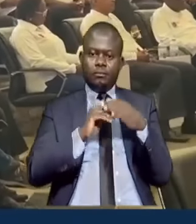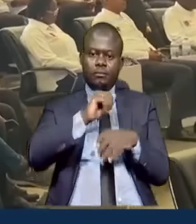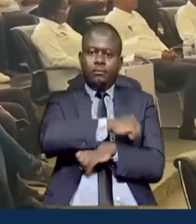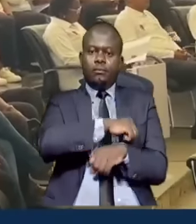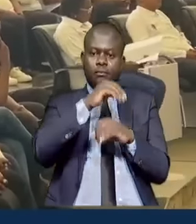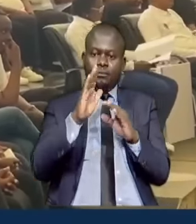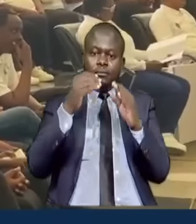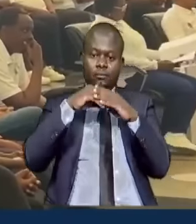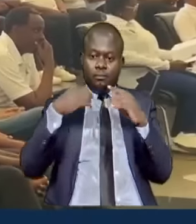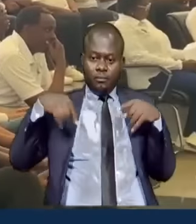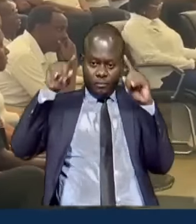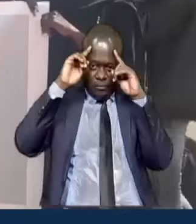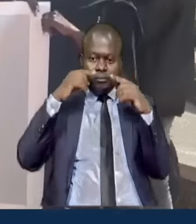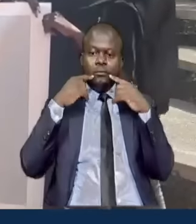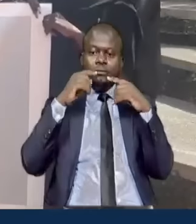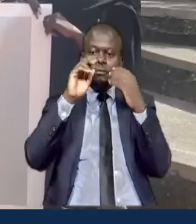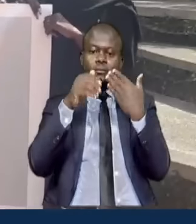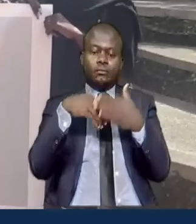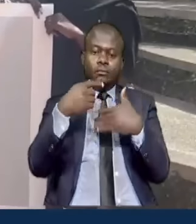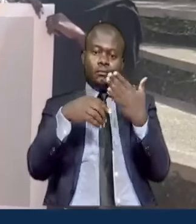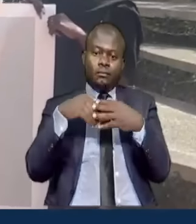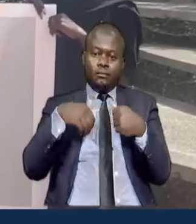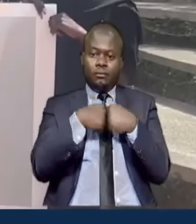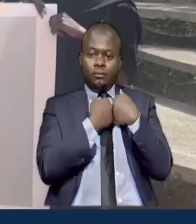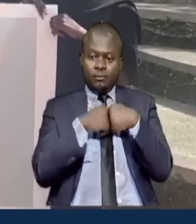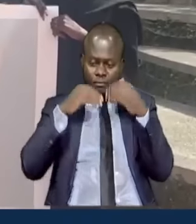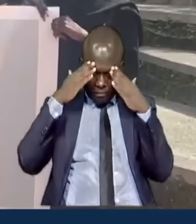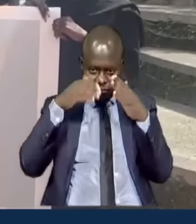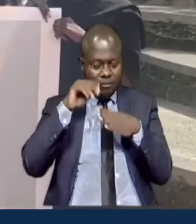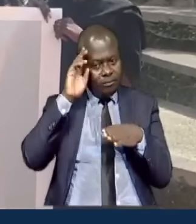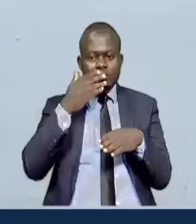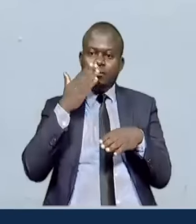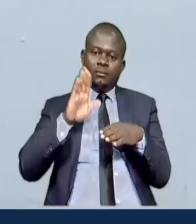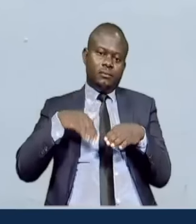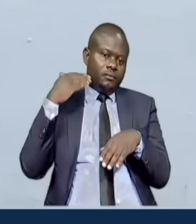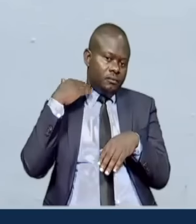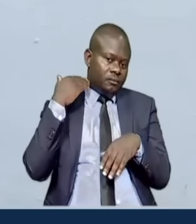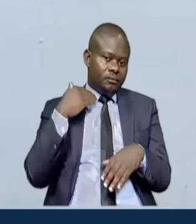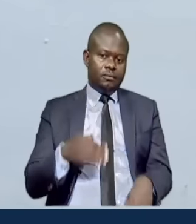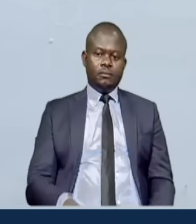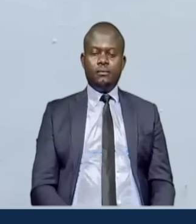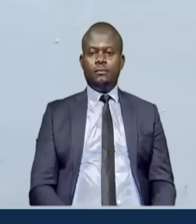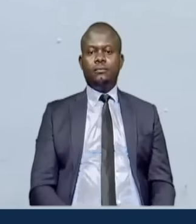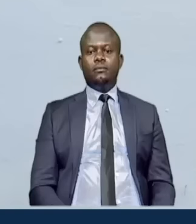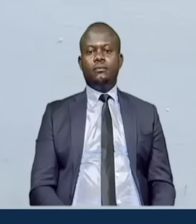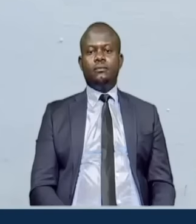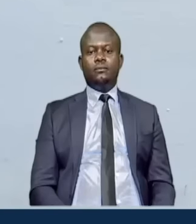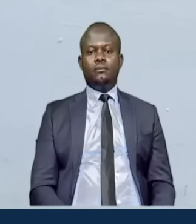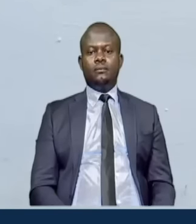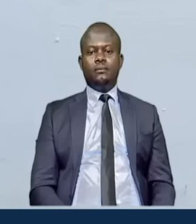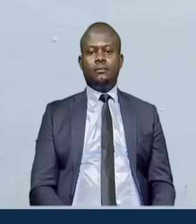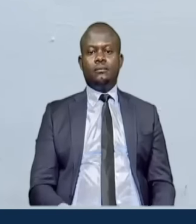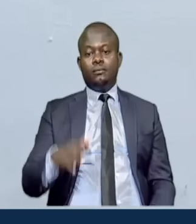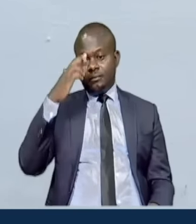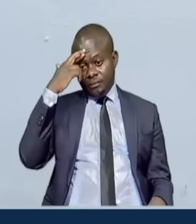b'i Kaminuza bavuze ko bazakomeza guhangana n'abakimakaje ingengabitekerezo ya Jenoside. Kwibuka byabaye umuco